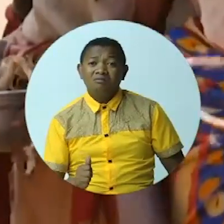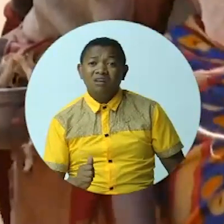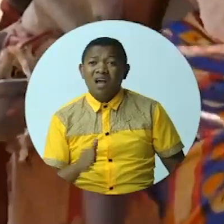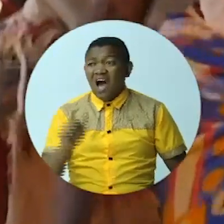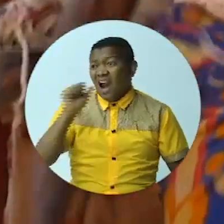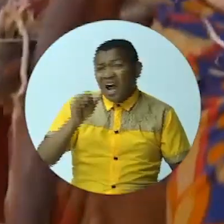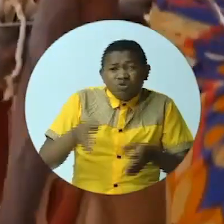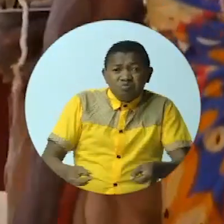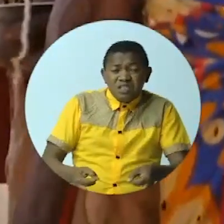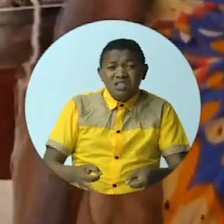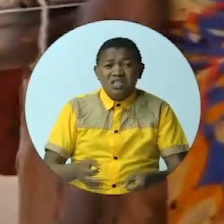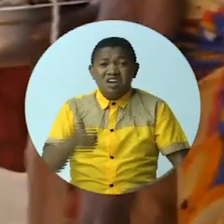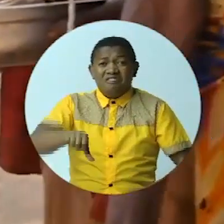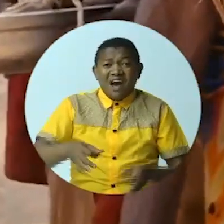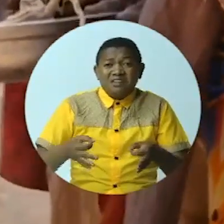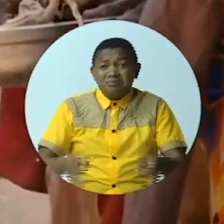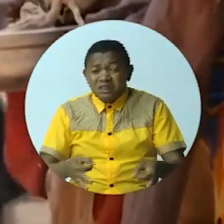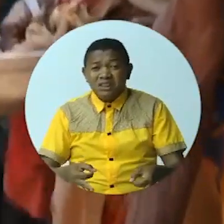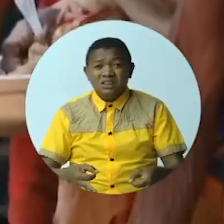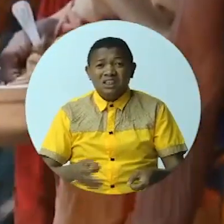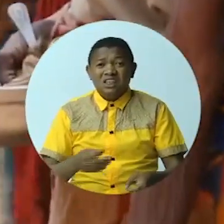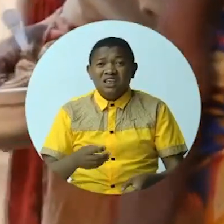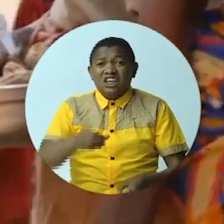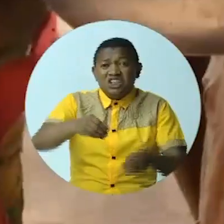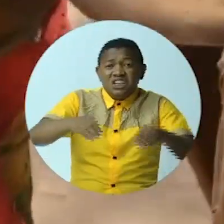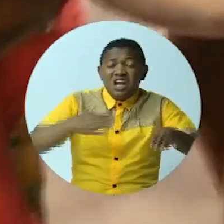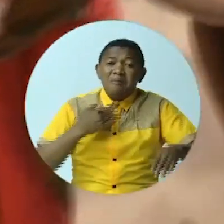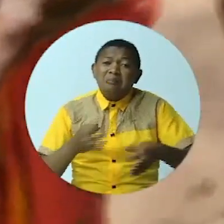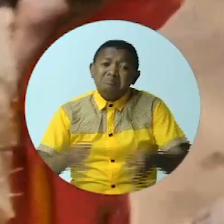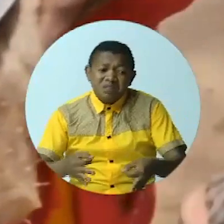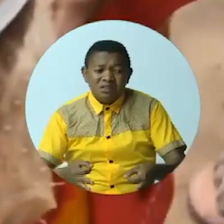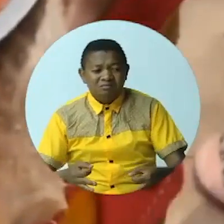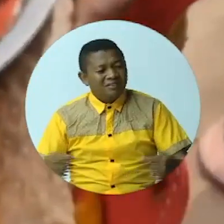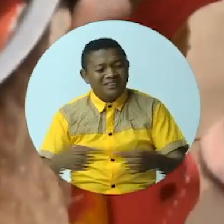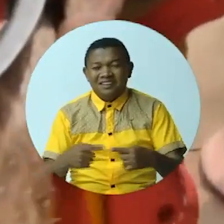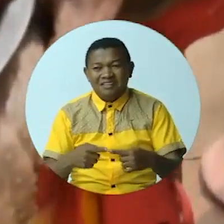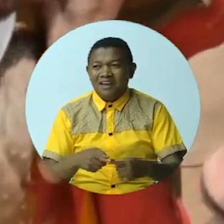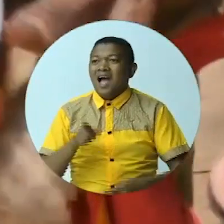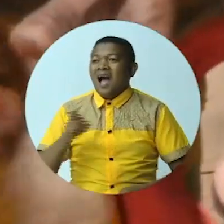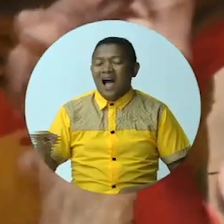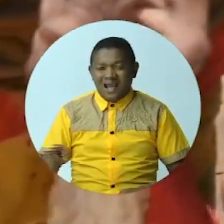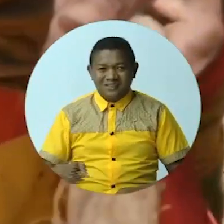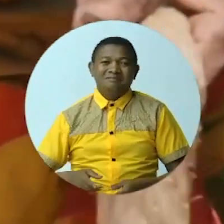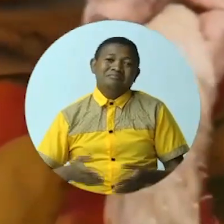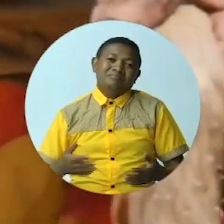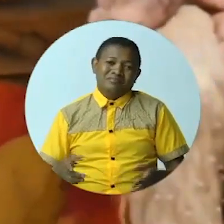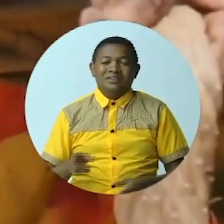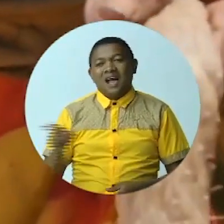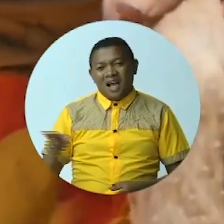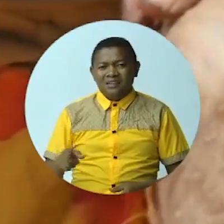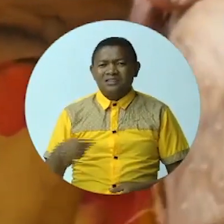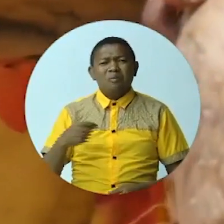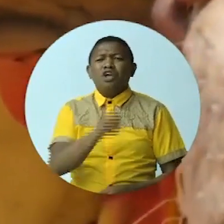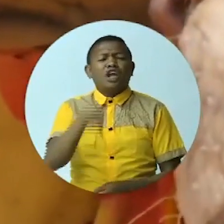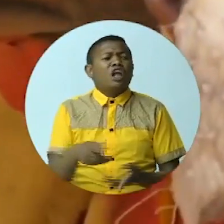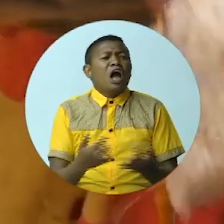na siramamy. Zany hoe tsy mila vola zany ilay olona tany. Dia anontaniko nareo hoe aizy nareo rehetra zany metsena dia